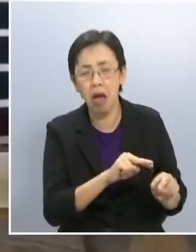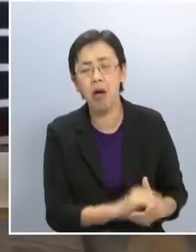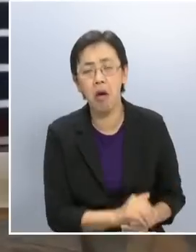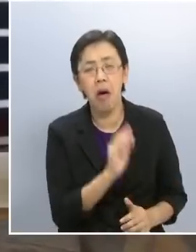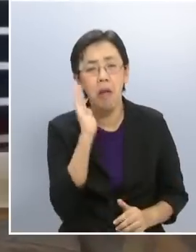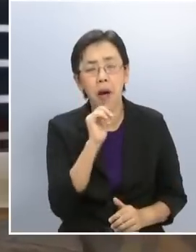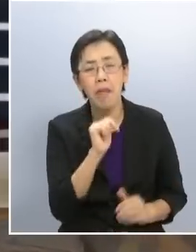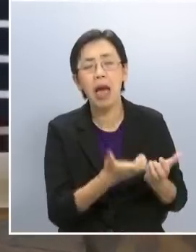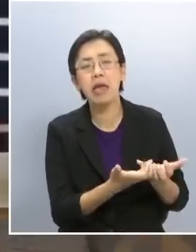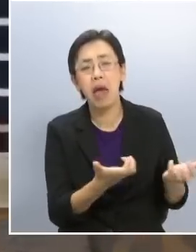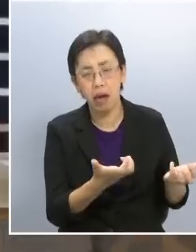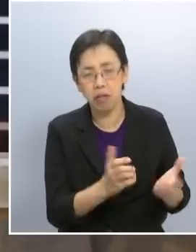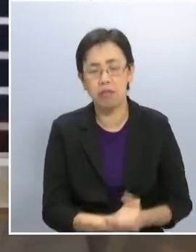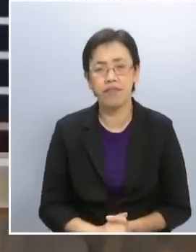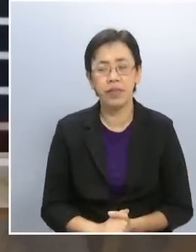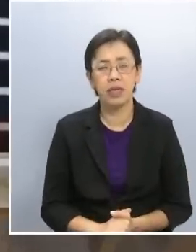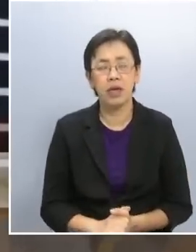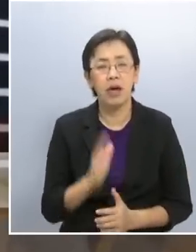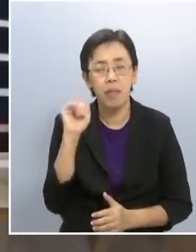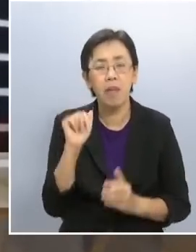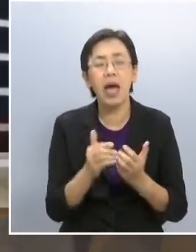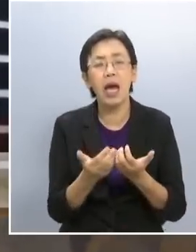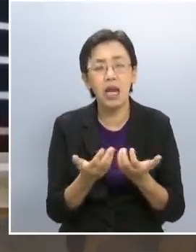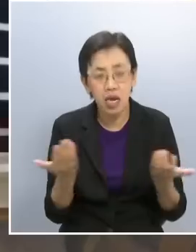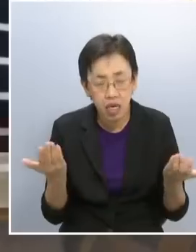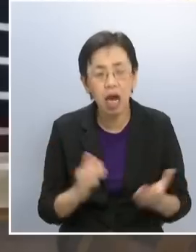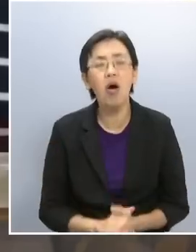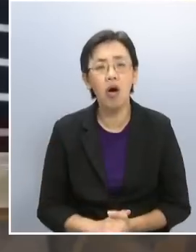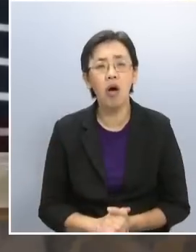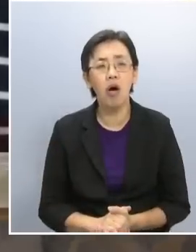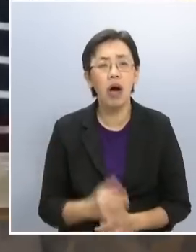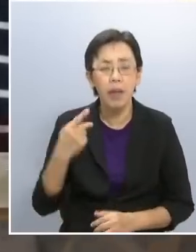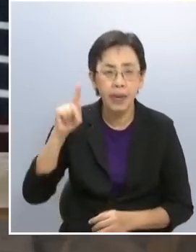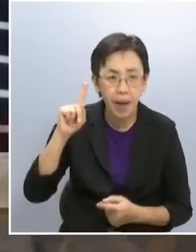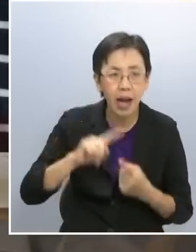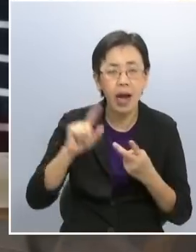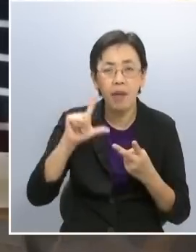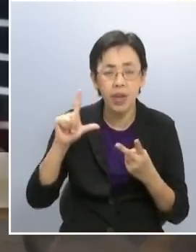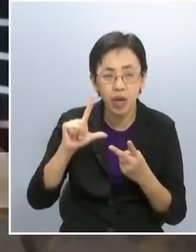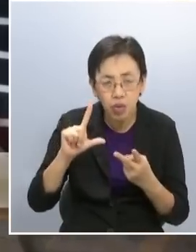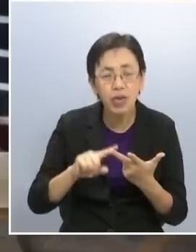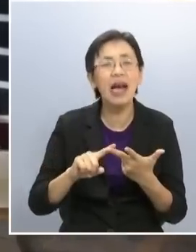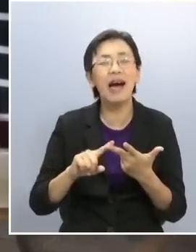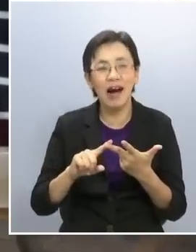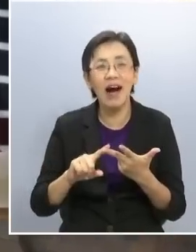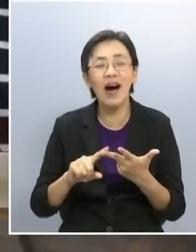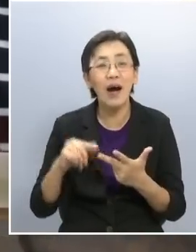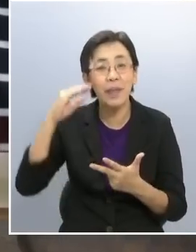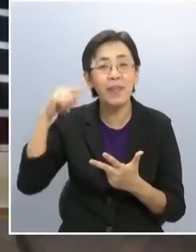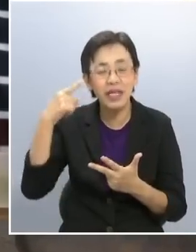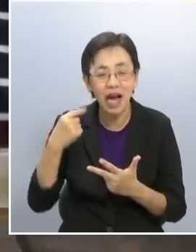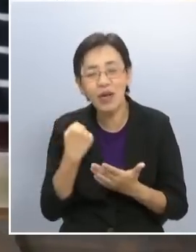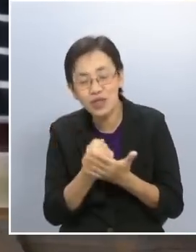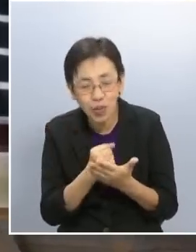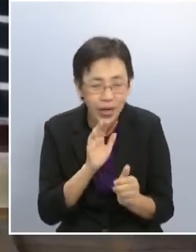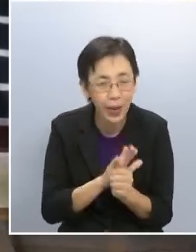แยกทางกันมีคุณลุงพี่ลูกน้องแล้วก็มีป้าอีกท่านนึงคอยส่งเสียลุงพี่รุณเนี่ยบ